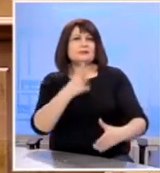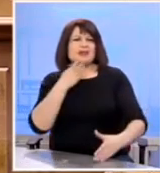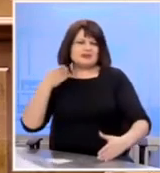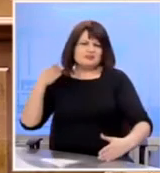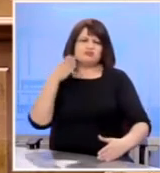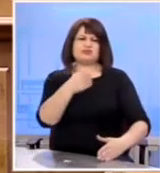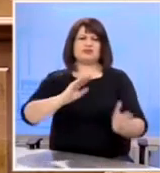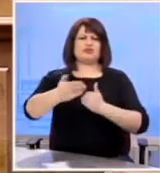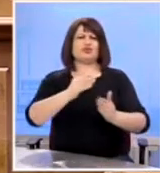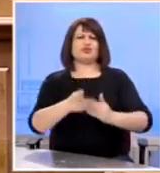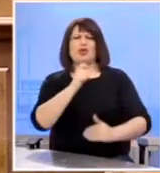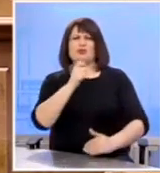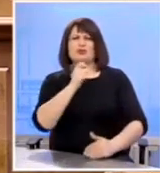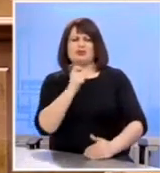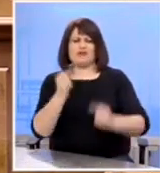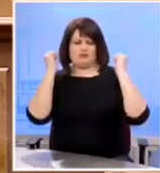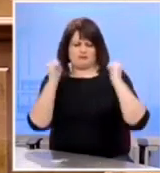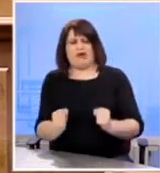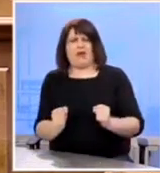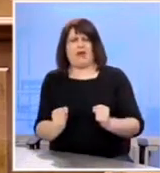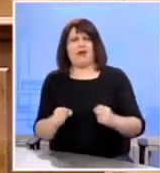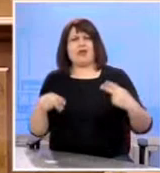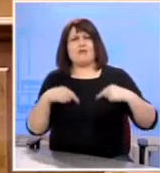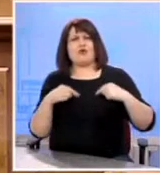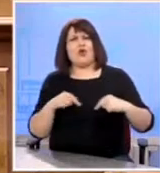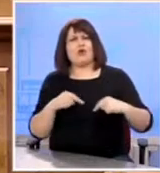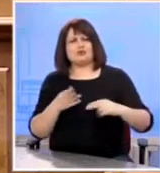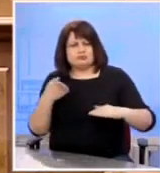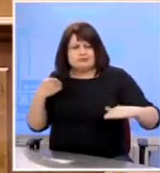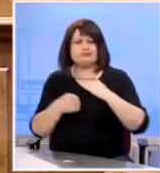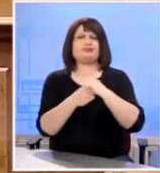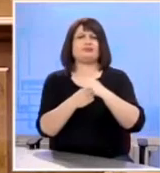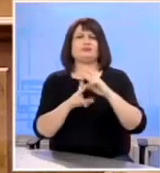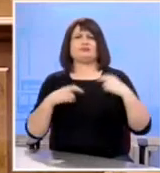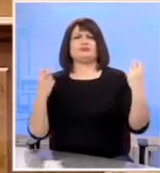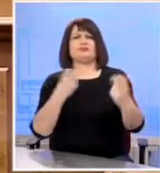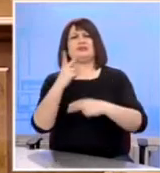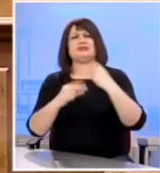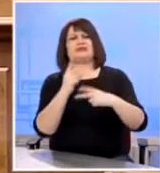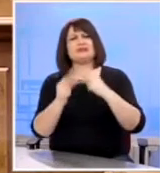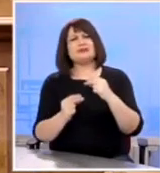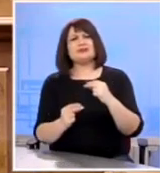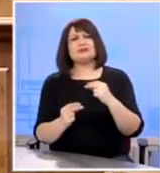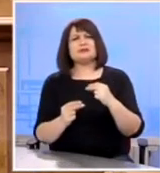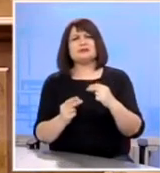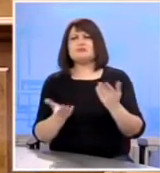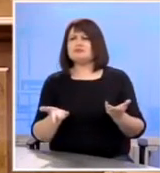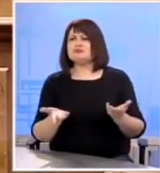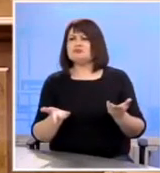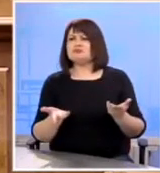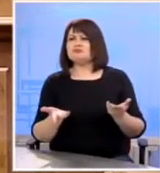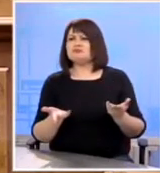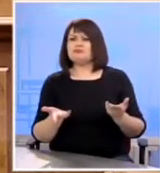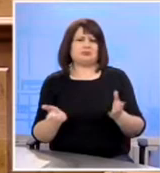παίρνει το μικρόφωνο του δημοσιογράφου, να στρογγυλοκάθεται στο τραπέζι της τηλεοπτικής συζήτησης και